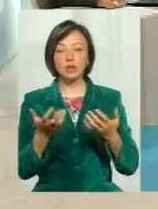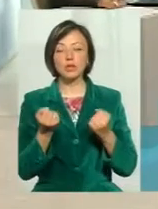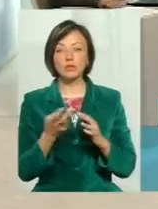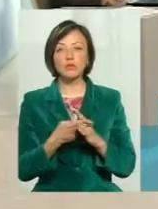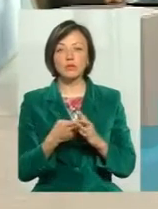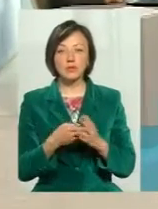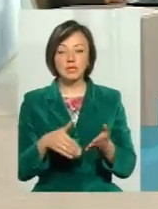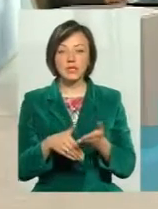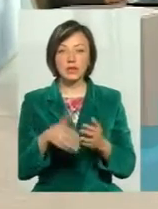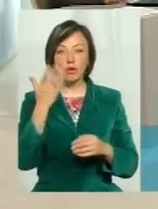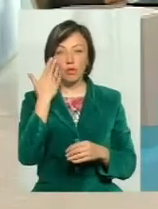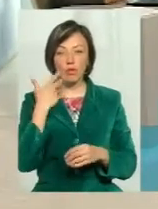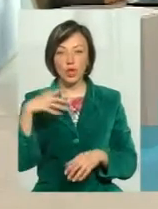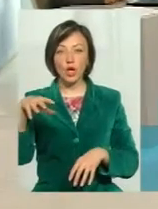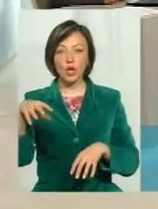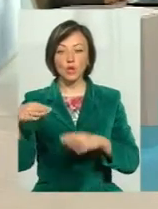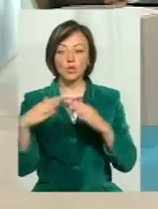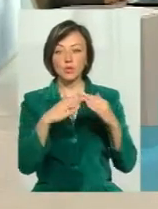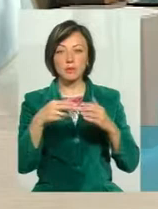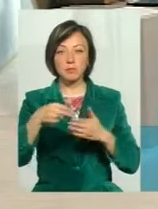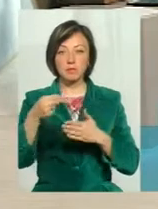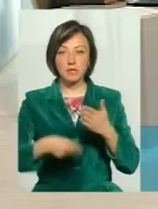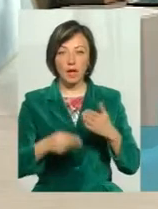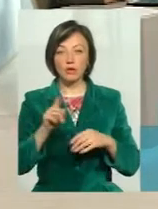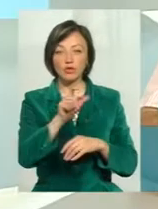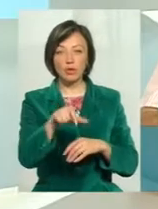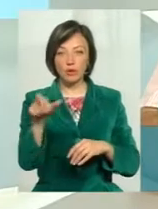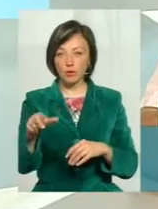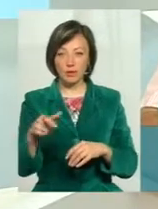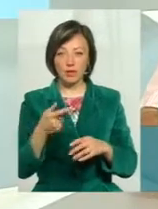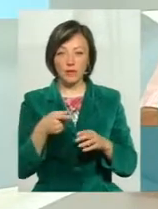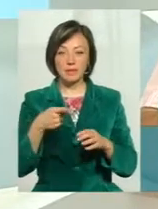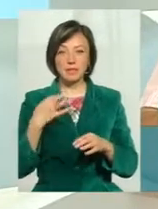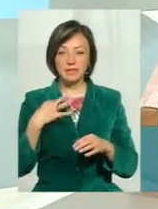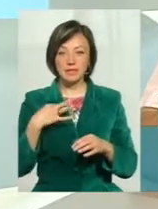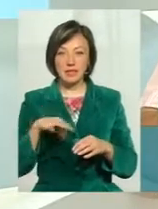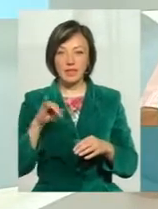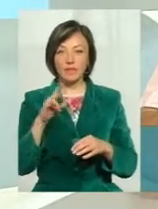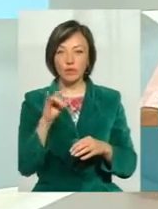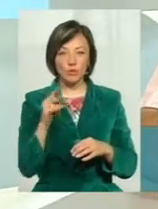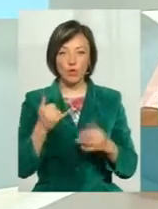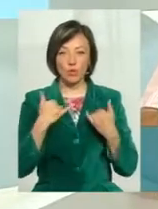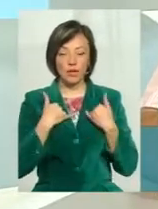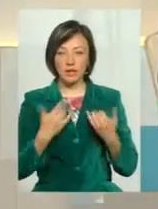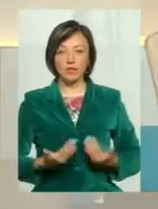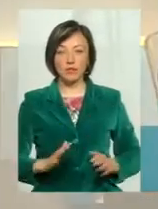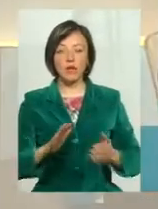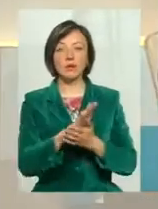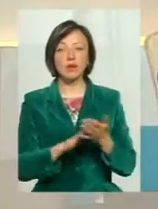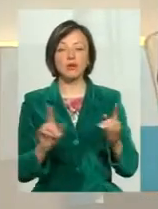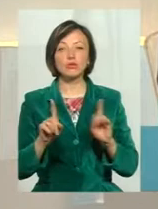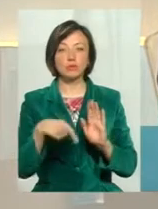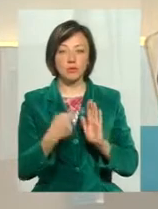субсидію, коли сусіди підписали, що вони у мене не живуть. А що буде далі? Ми почули ваше